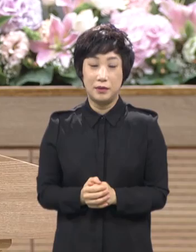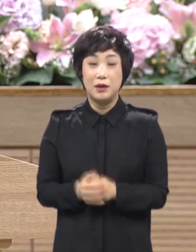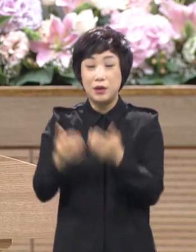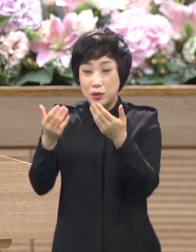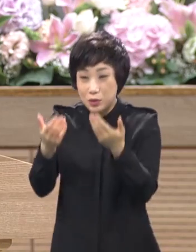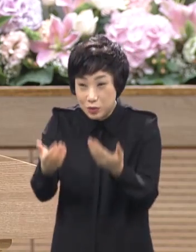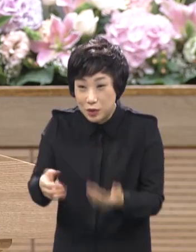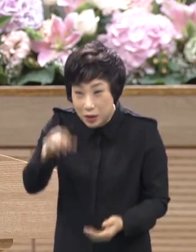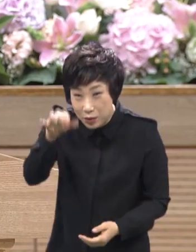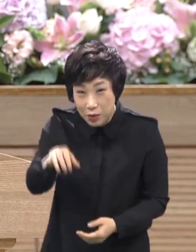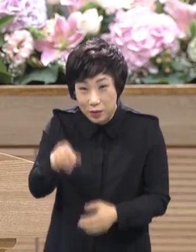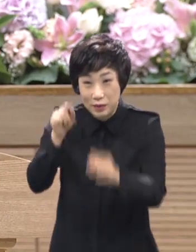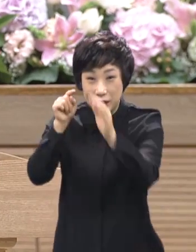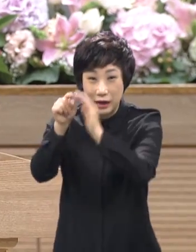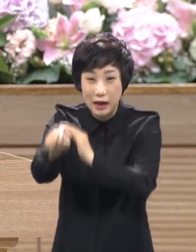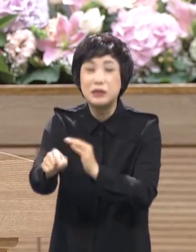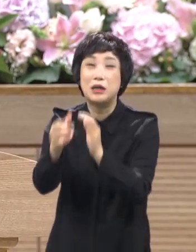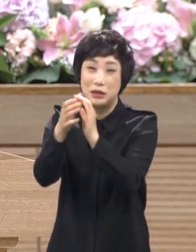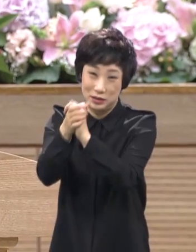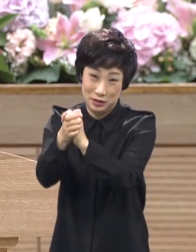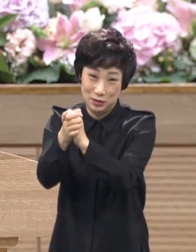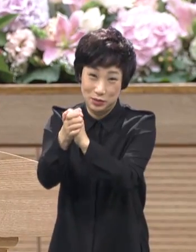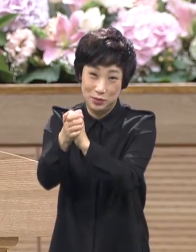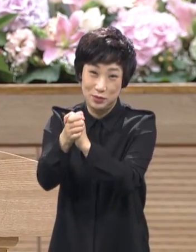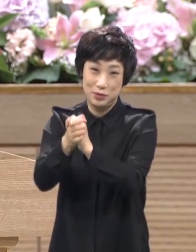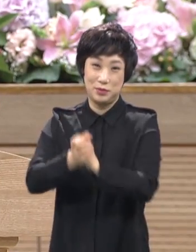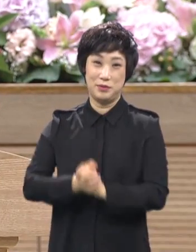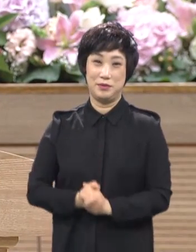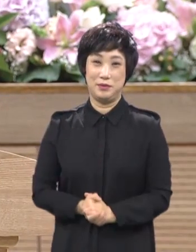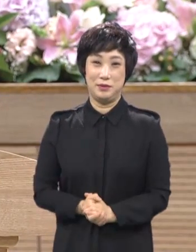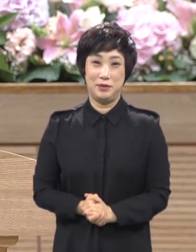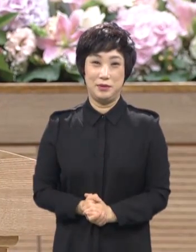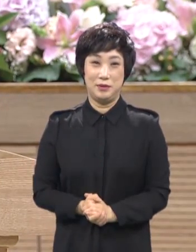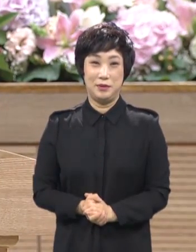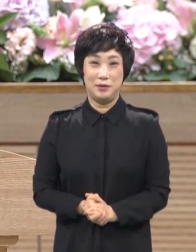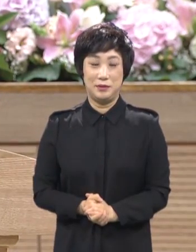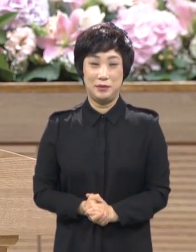한적한 곳에 가서 기도하시더니